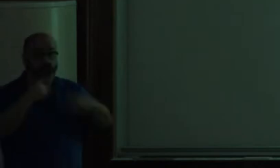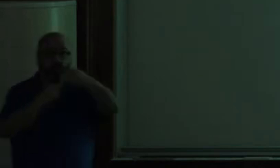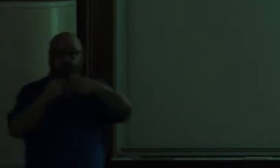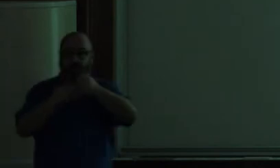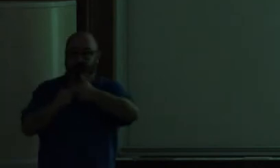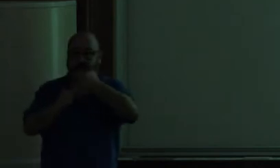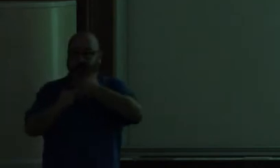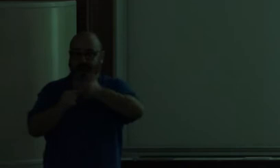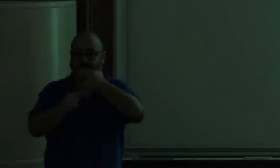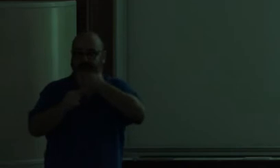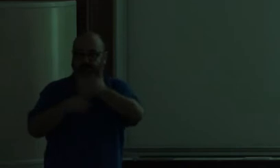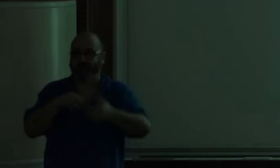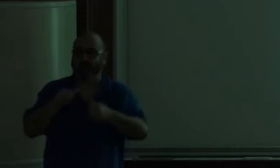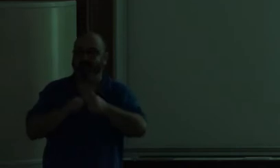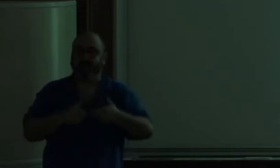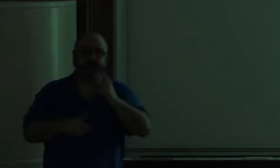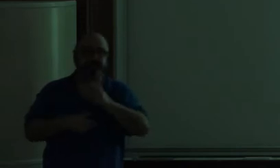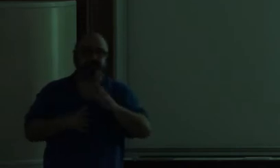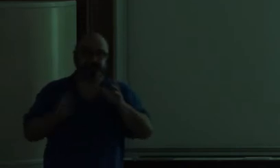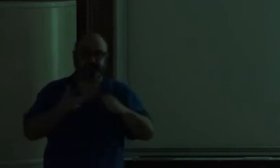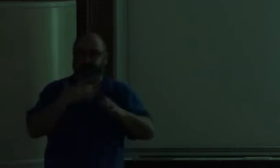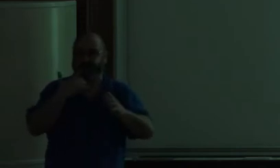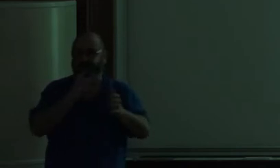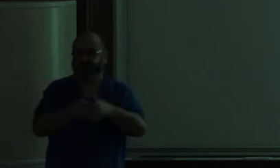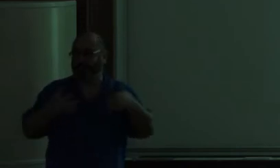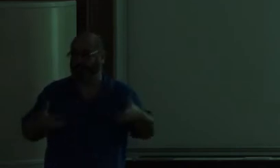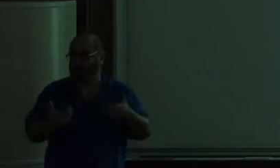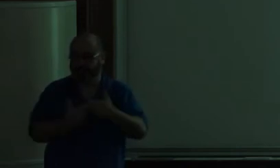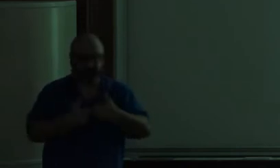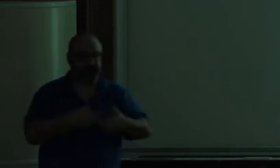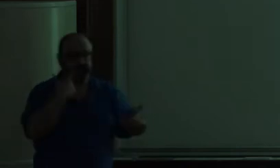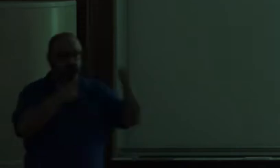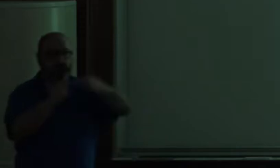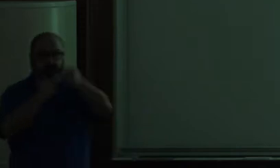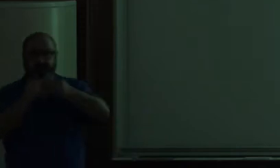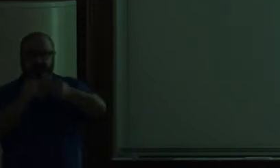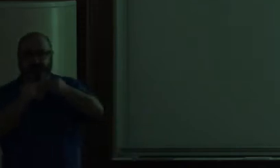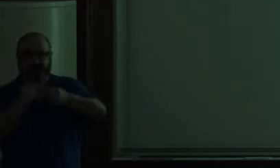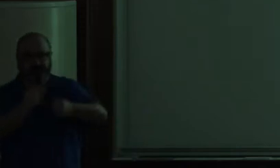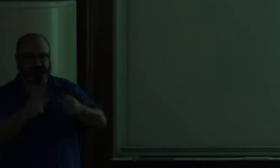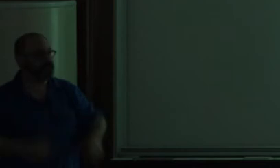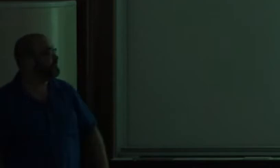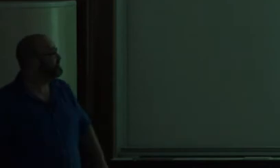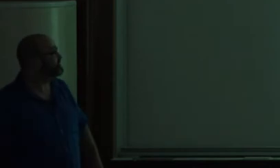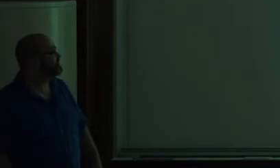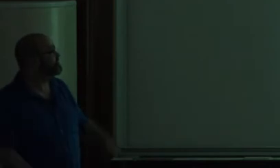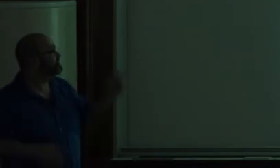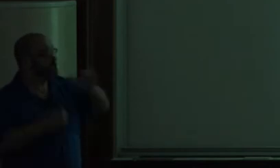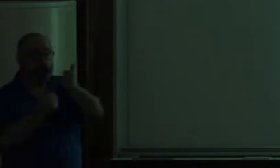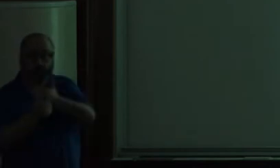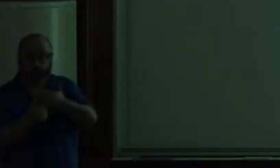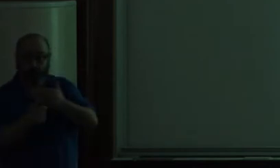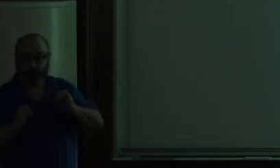compteur, qu'est-ce qu'on fait avec ça? En général, on fait ça à base de dico. On fait ça avec un dictionnaire, et on incrémente les valeurs qu'on trouve dans la clé. Counter vous fait ça